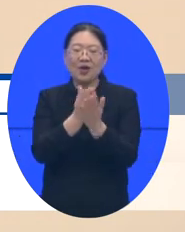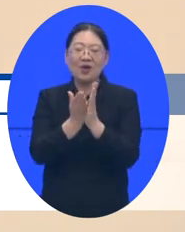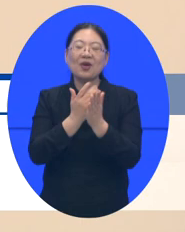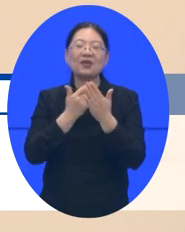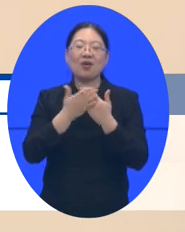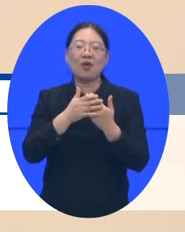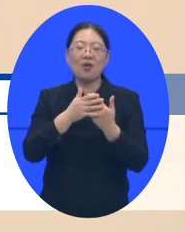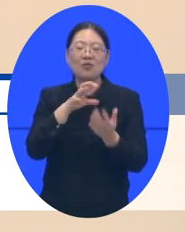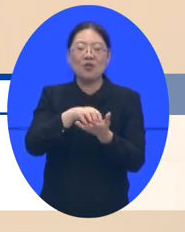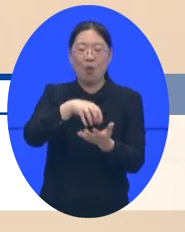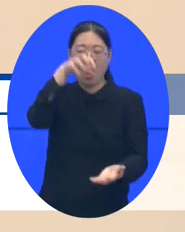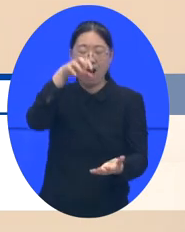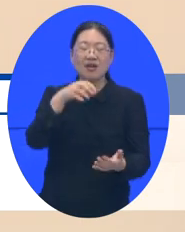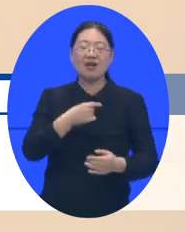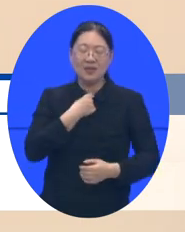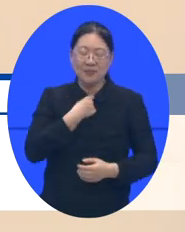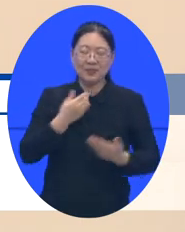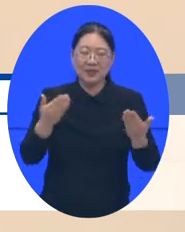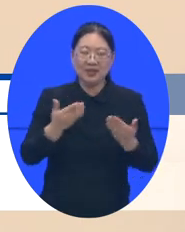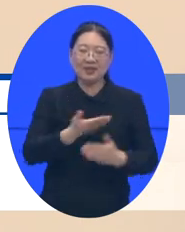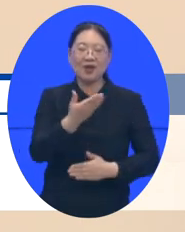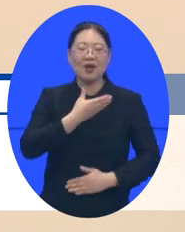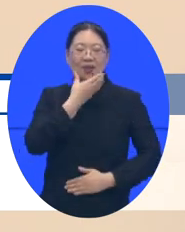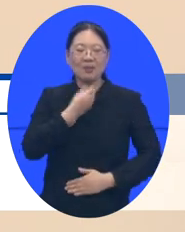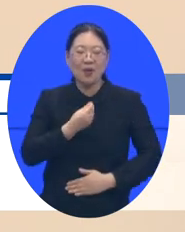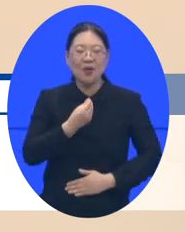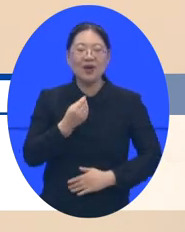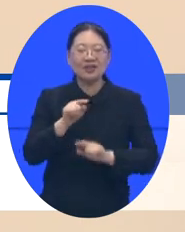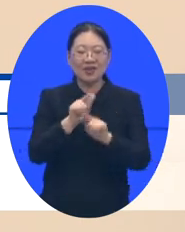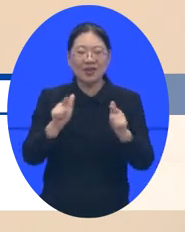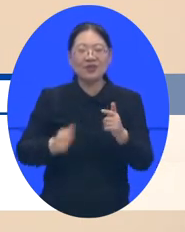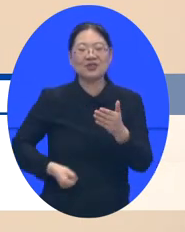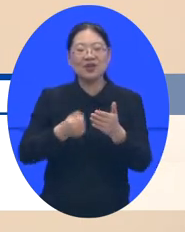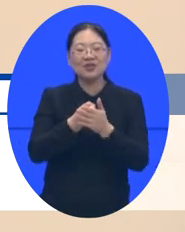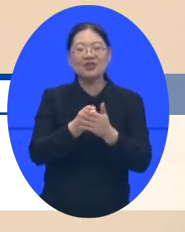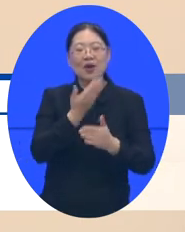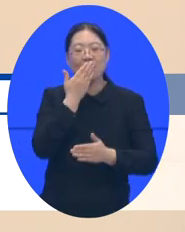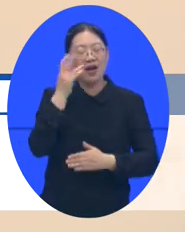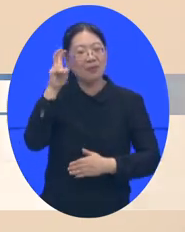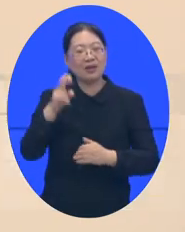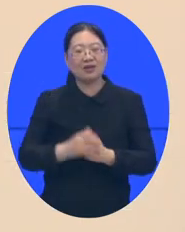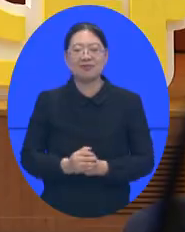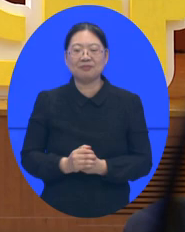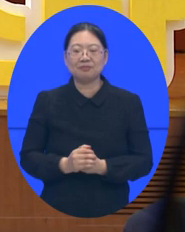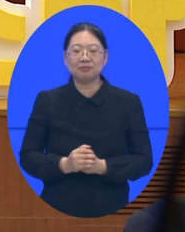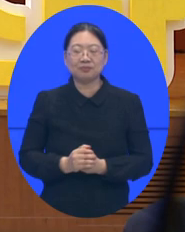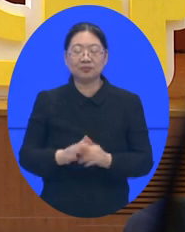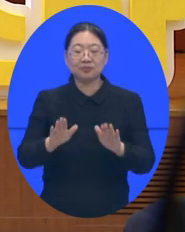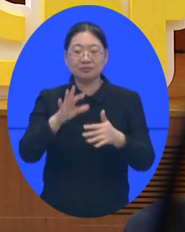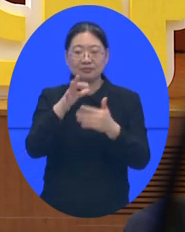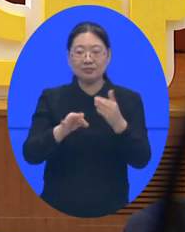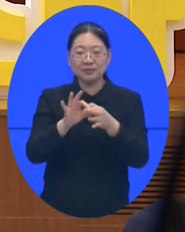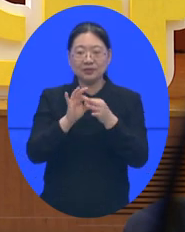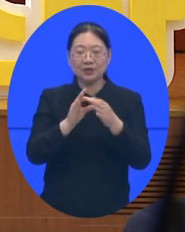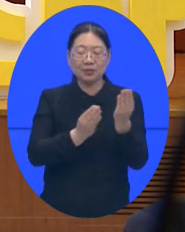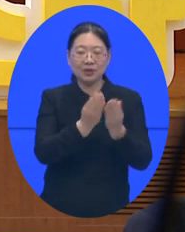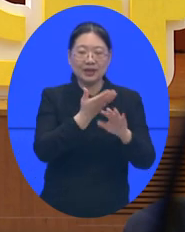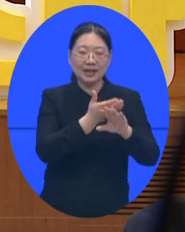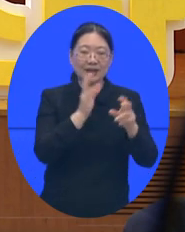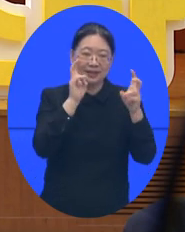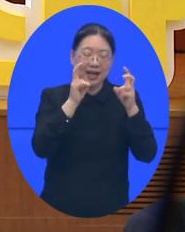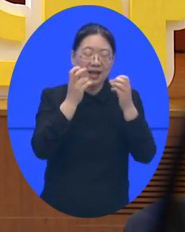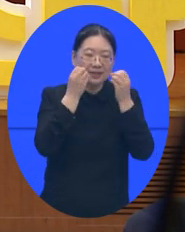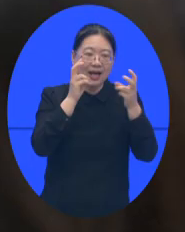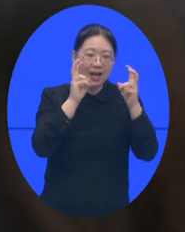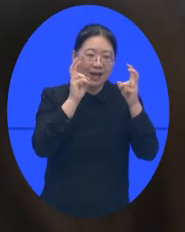그런 경험 속에서 하고 싶은 일 여러분들의 행복 저는 그런 걸 많이 결정할 거라고 생각을 해요 이번 프로그램은 무역과 해외